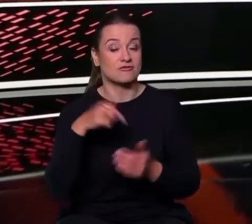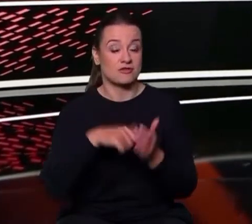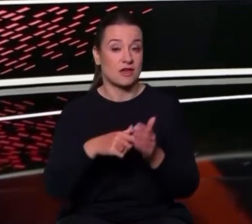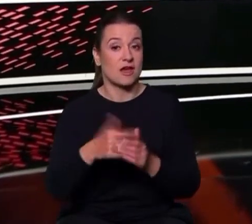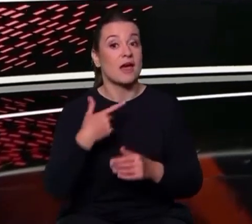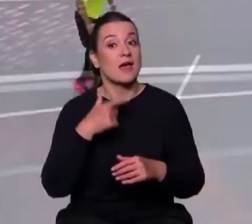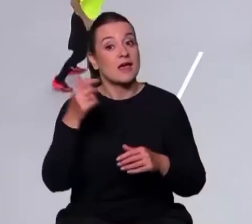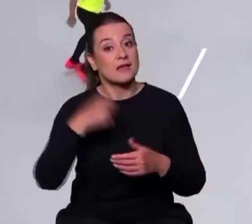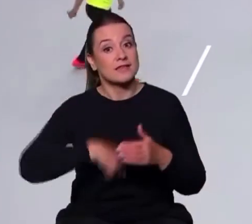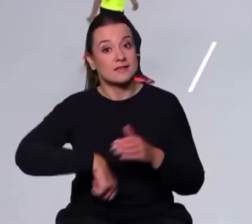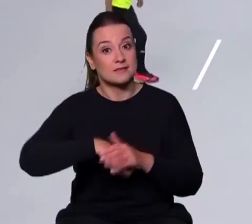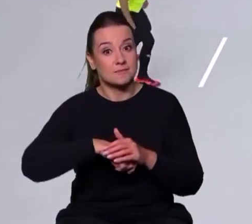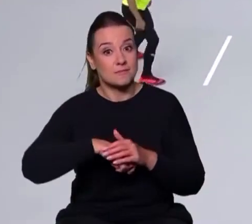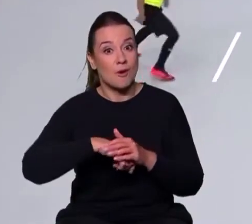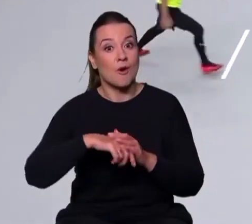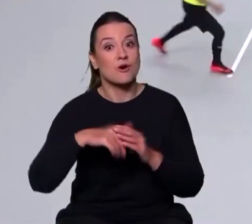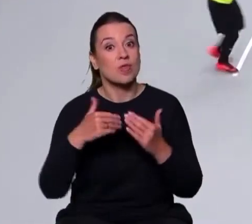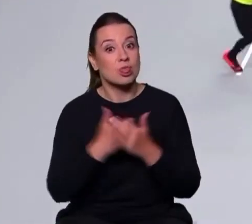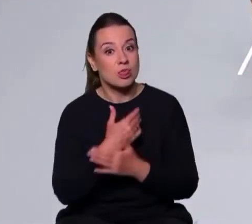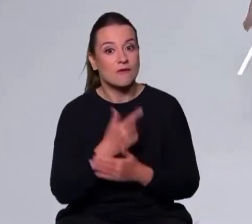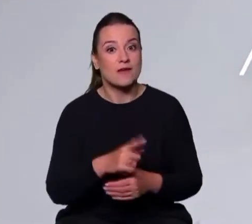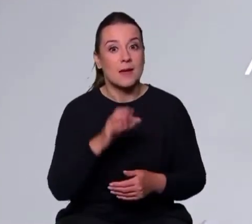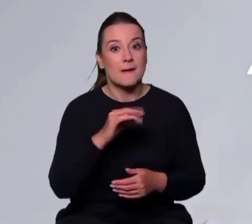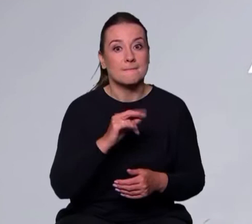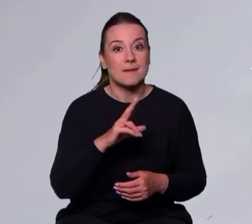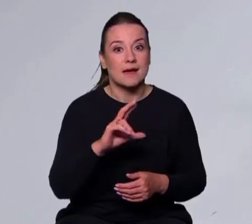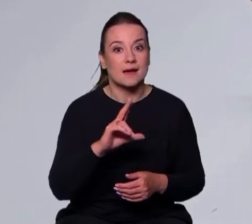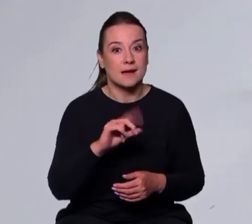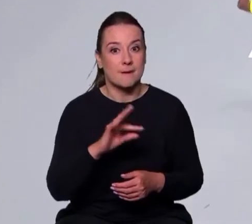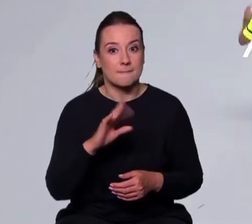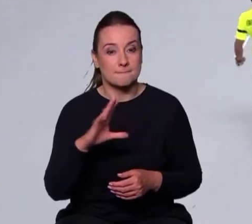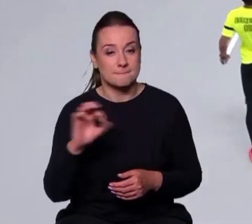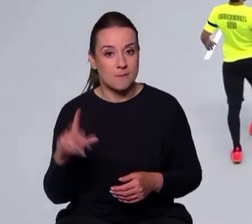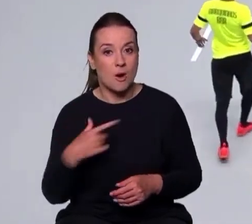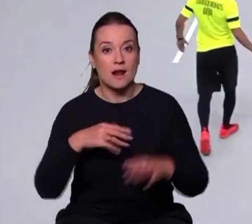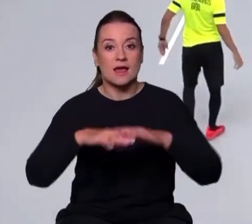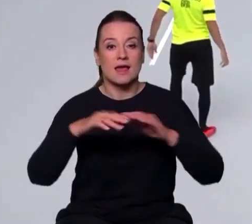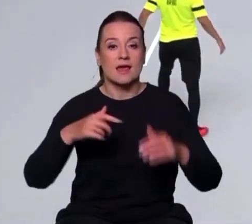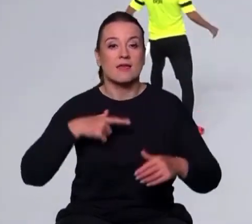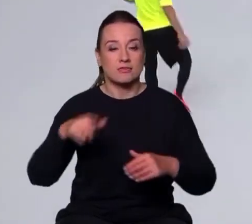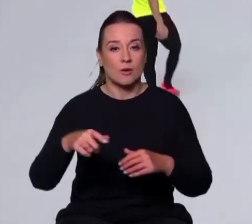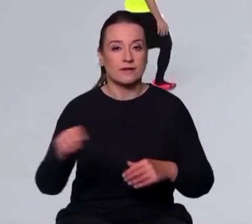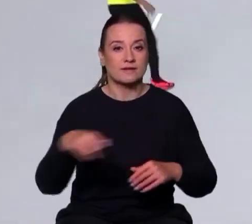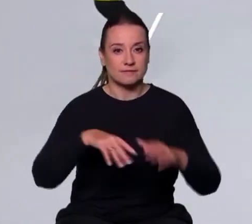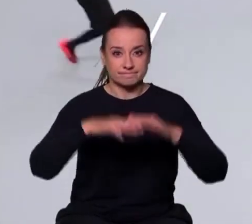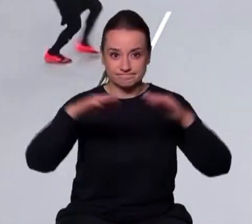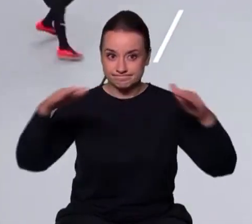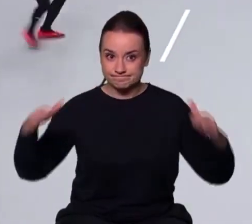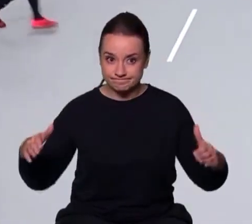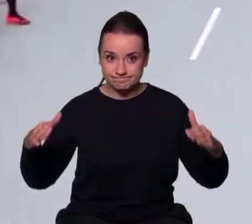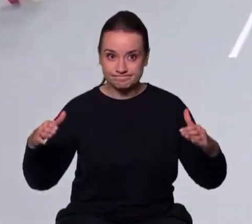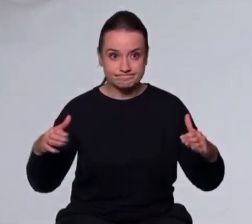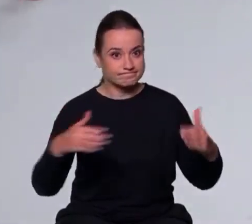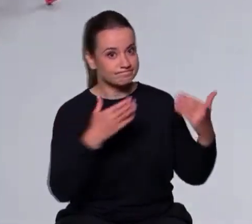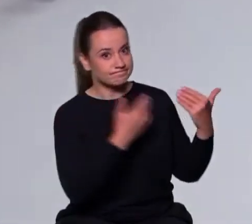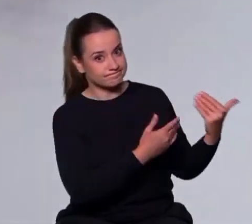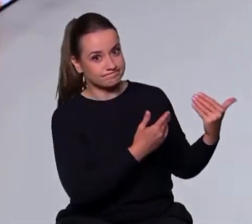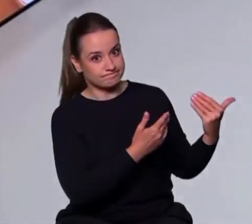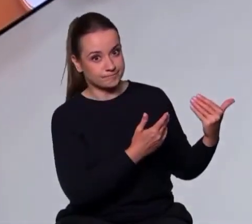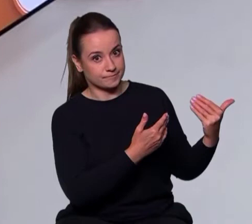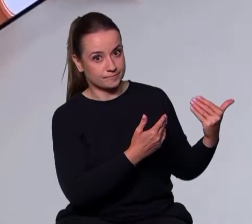sport. Nazywa się... Ale już widzę, że ci się spodobał. Tagball, tak, bo to jest takie połączenie tenisa stołowego i piłki nożnej. W ogóle jednym z